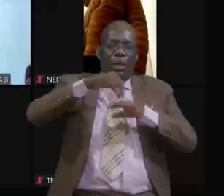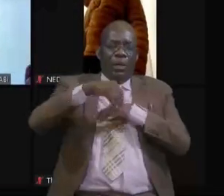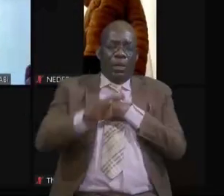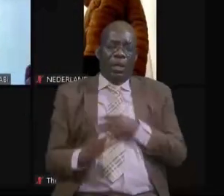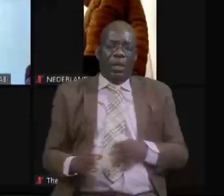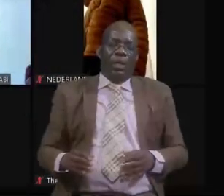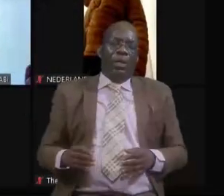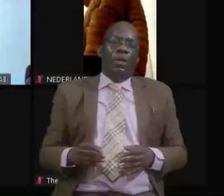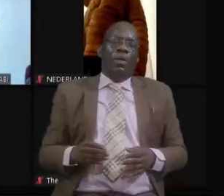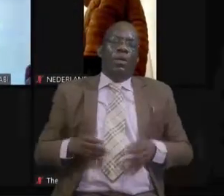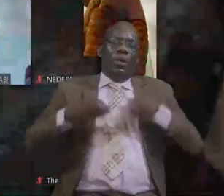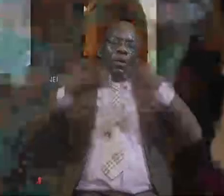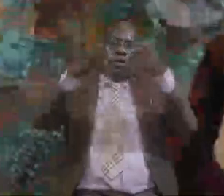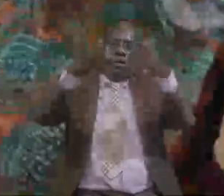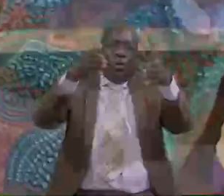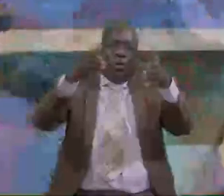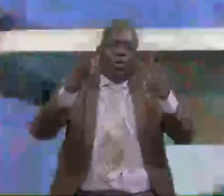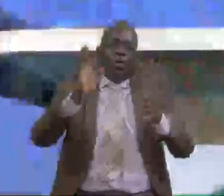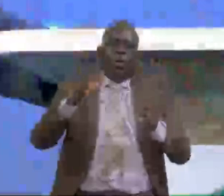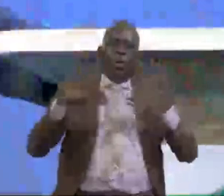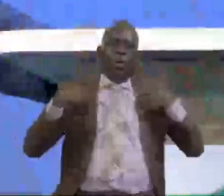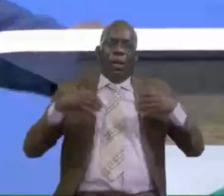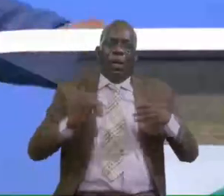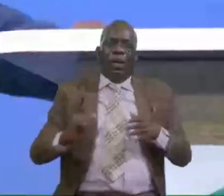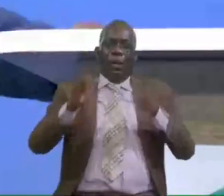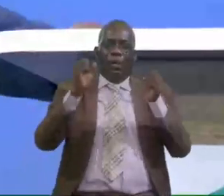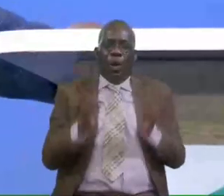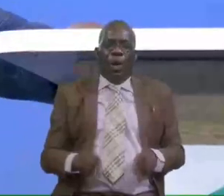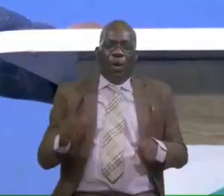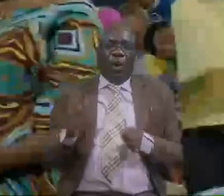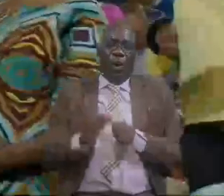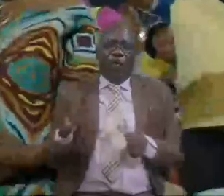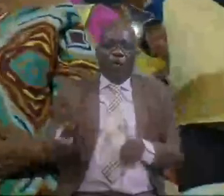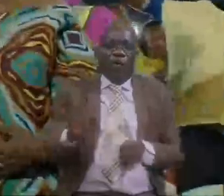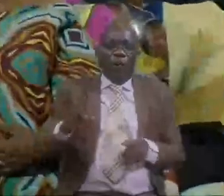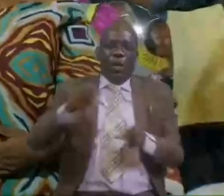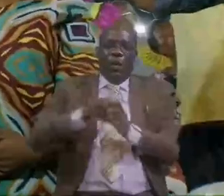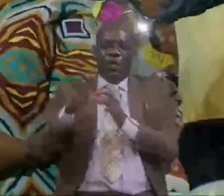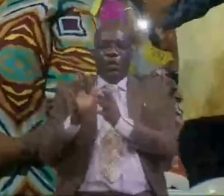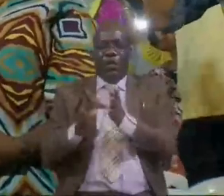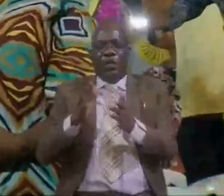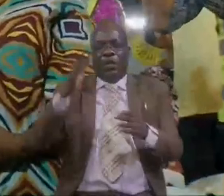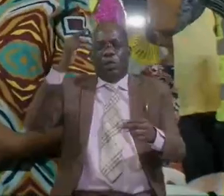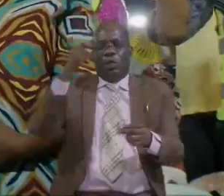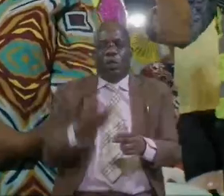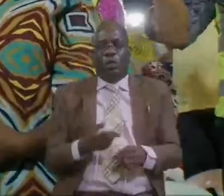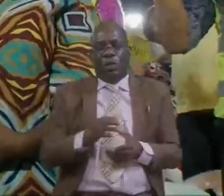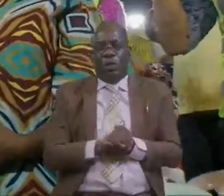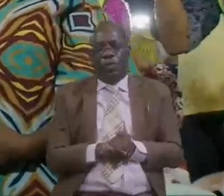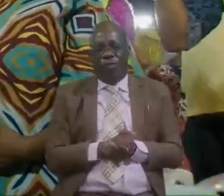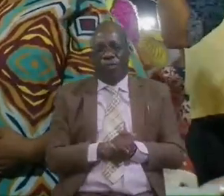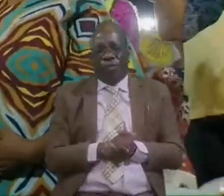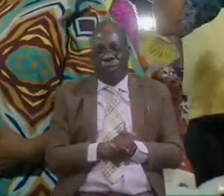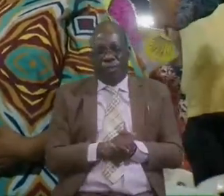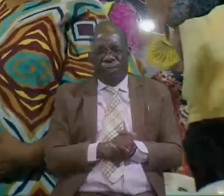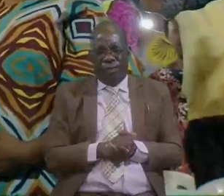j'envoie ta puissance de guérison partout au nom de Jésus.